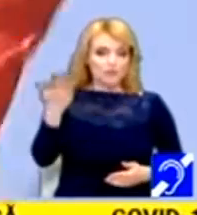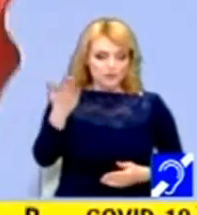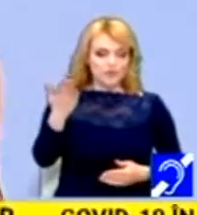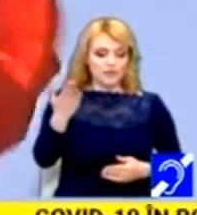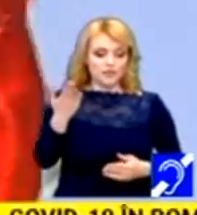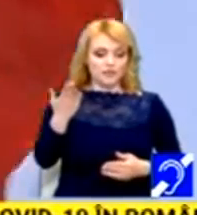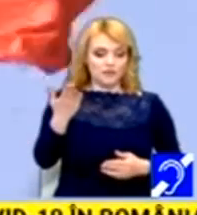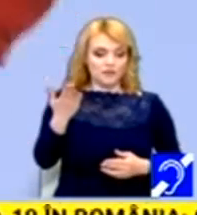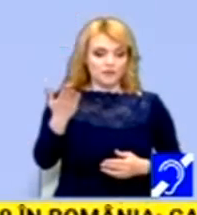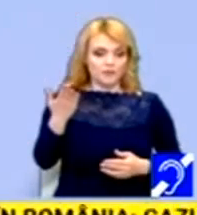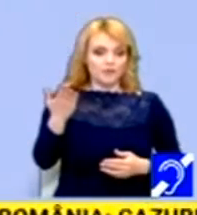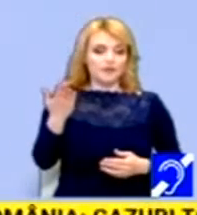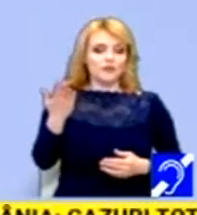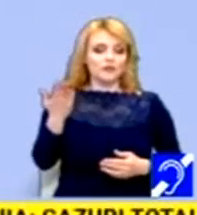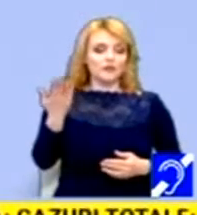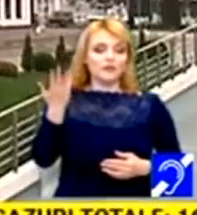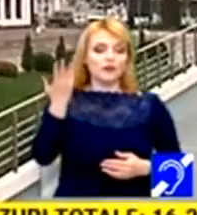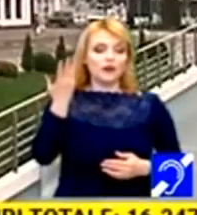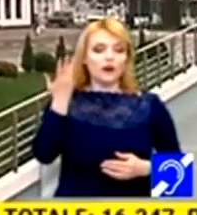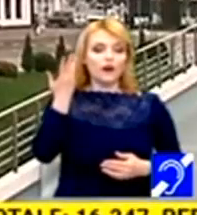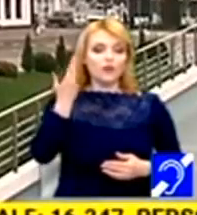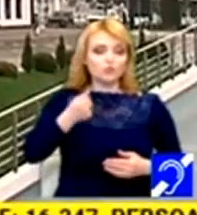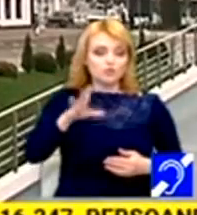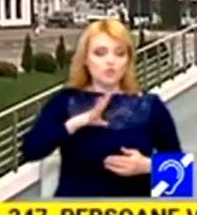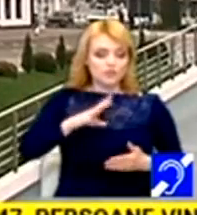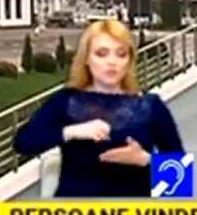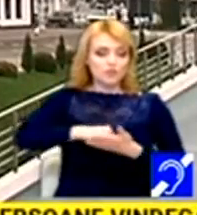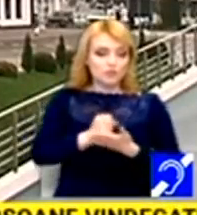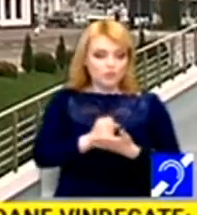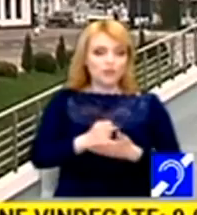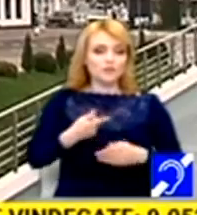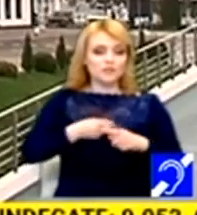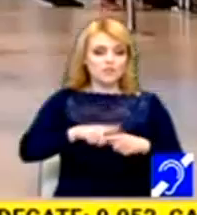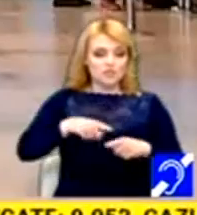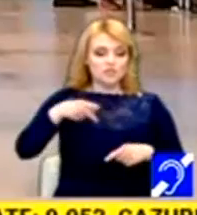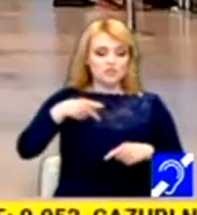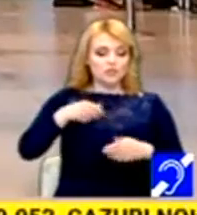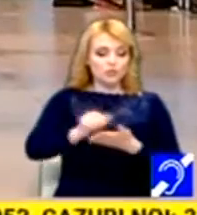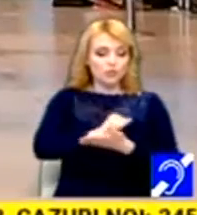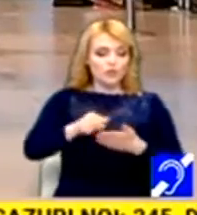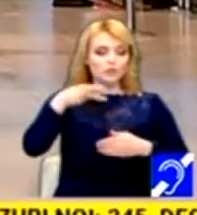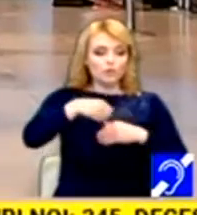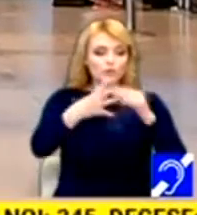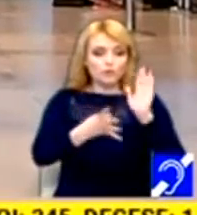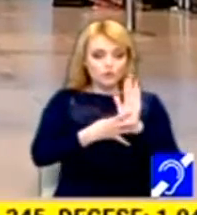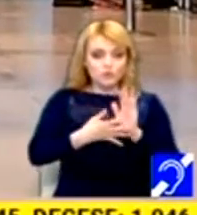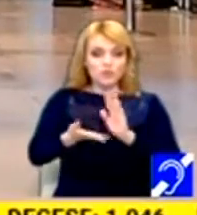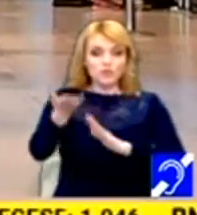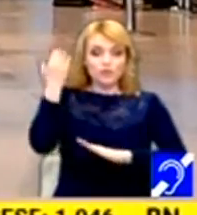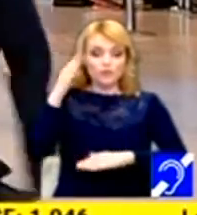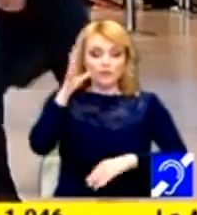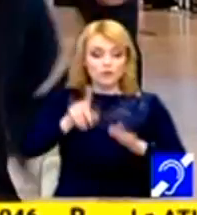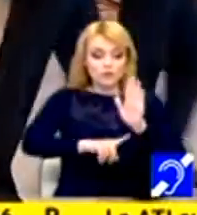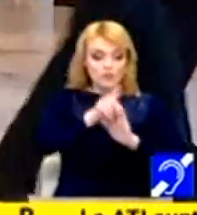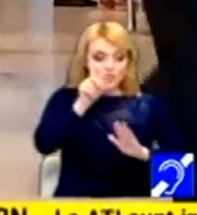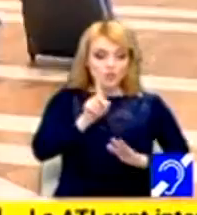de zile, de la data emiterii, adoptării a hotărârii Parlamentului din 4 octombrie 2019, în care Parlamentul i-a